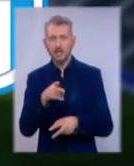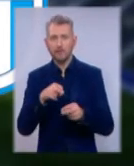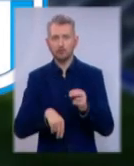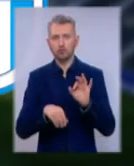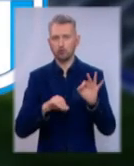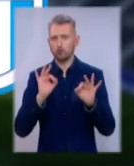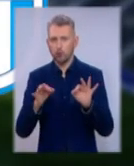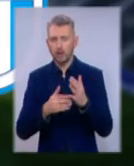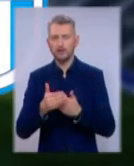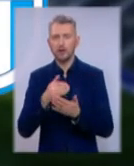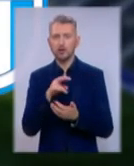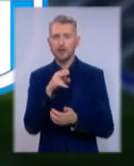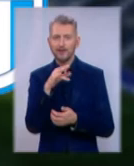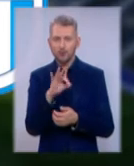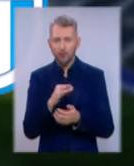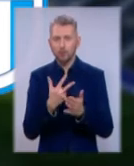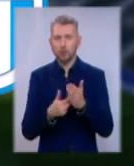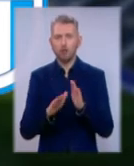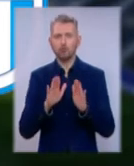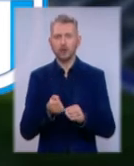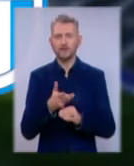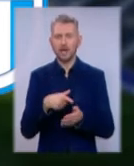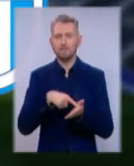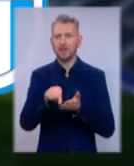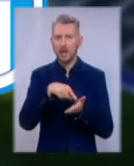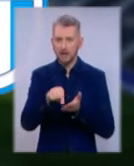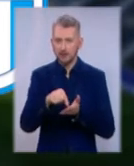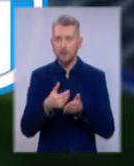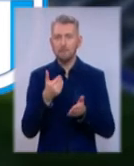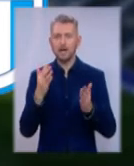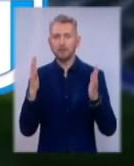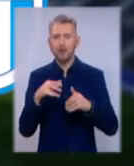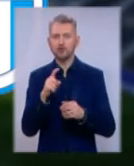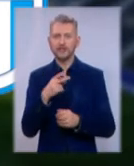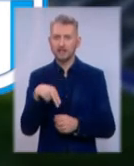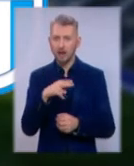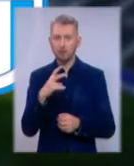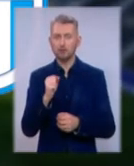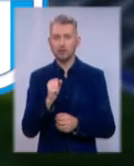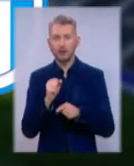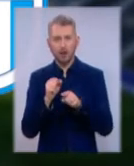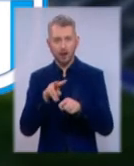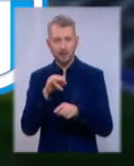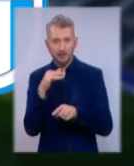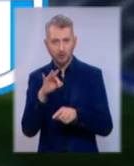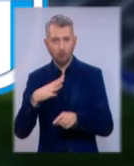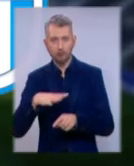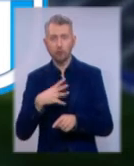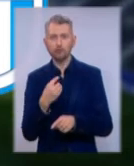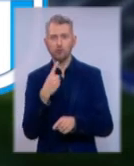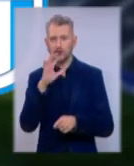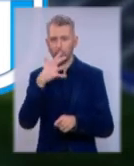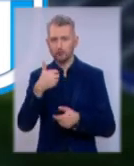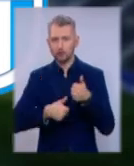нічиєю. Зрештою, Лаціо поступилося лише у серії пенальті. Перед матчем з «Динамо» на «Орлі» очікує ще один